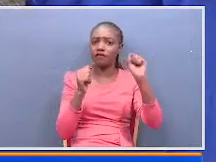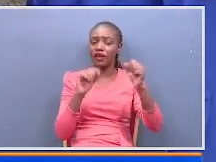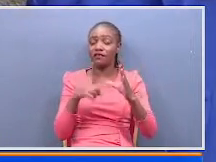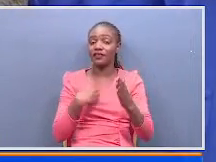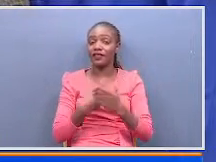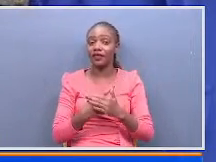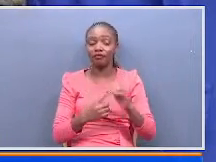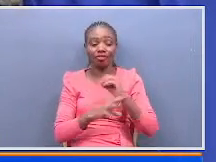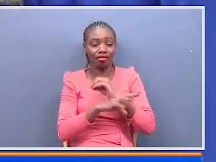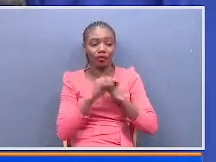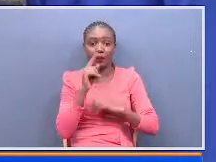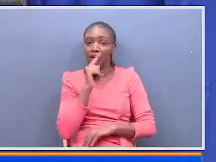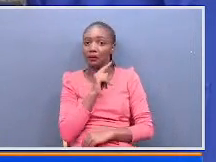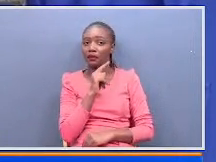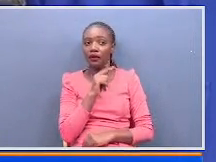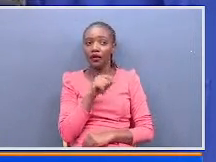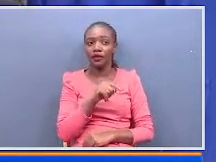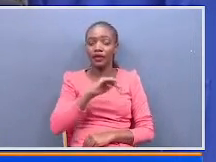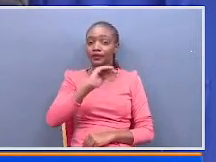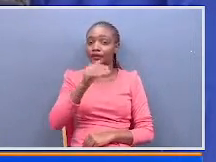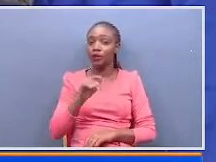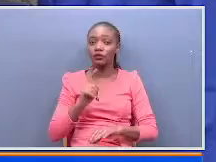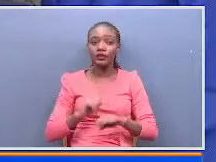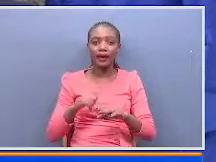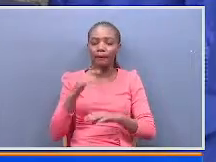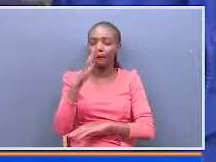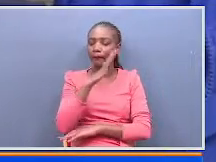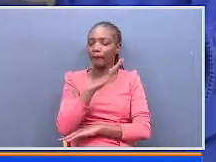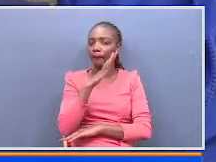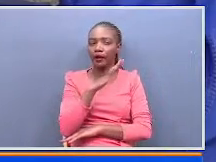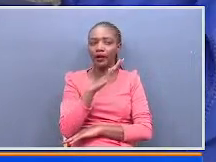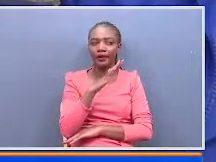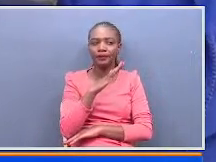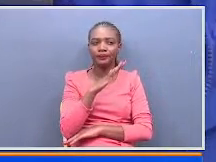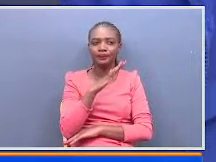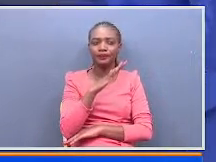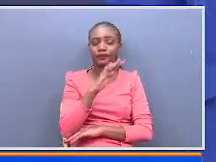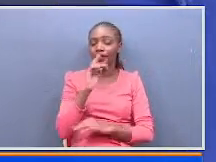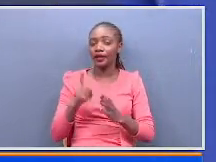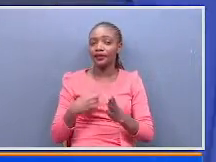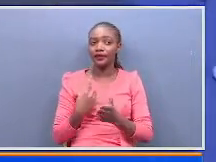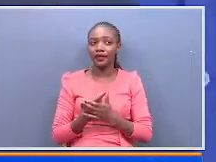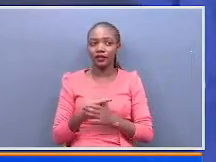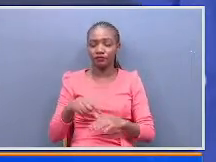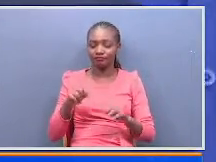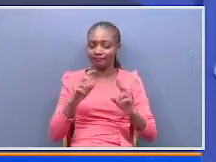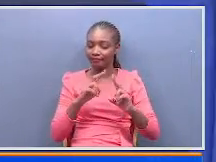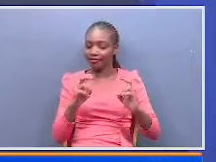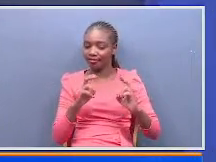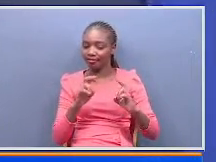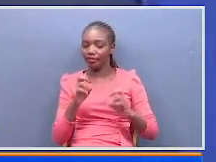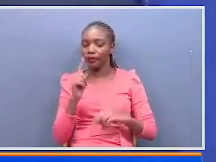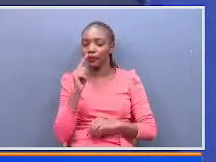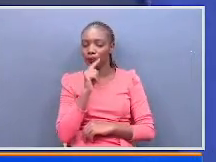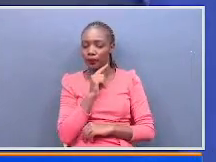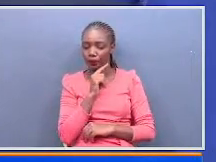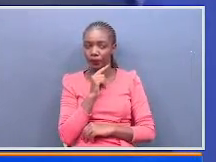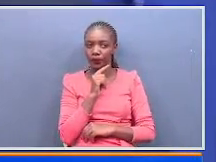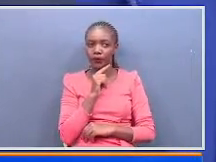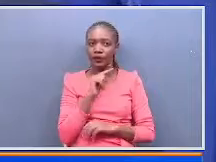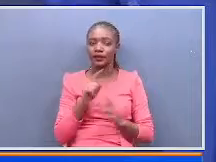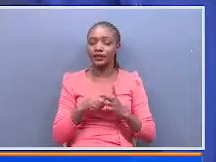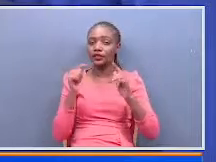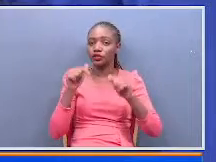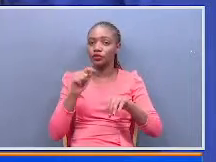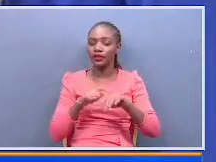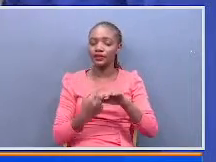kuibiwa hapa town masaa ya jioni. Na tulipopata hiyo ripoti tulianzisha uchunguzi kuanzia leo